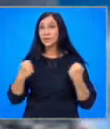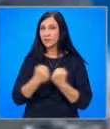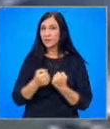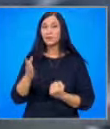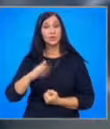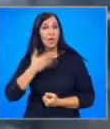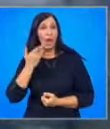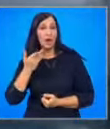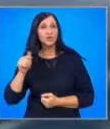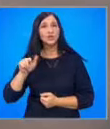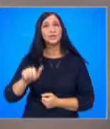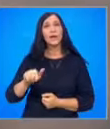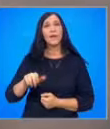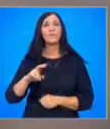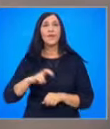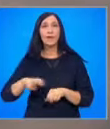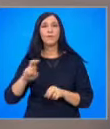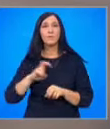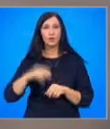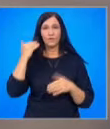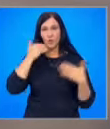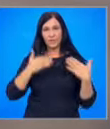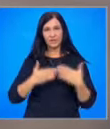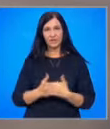инцидента, ще ни каже сега Даниела Димитрова. Добър вечер.